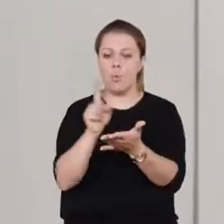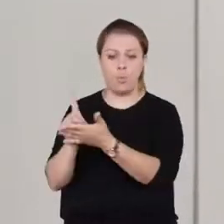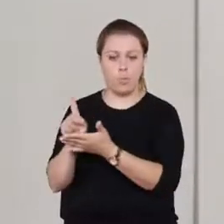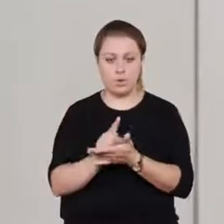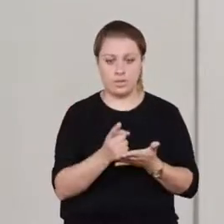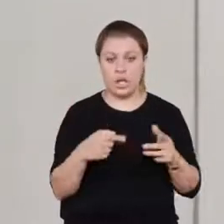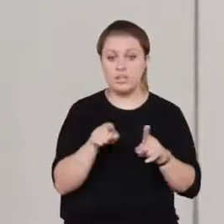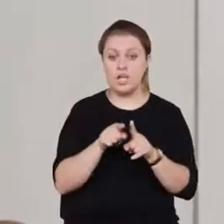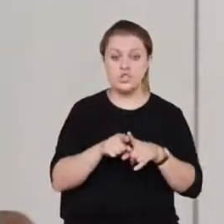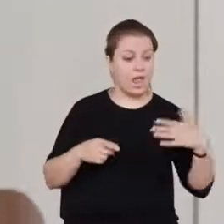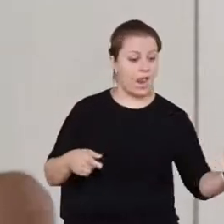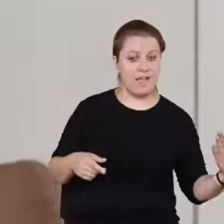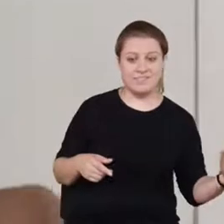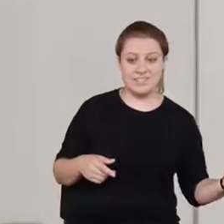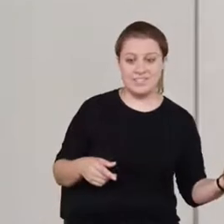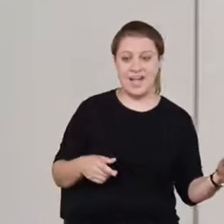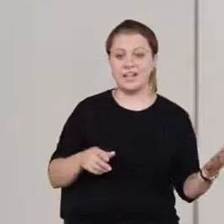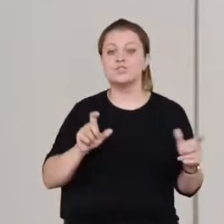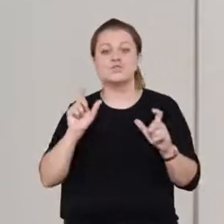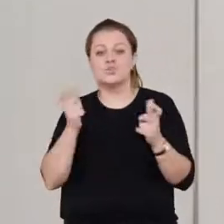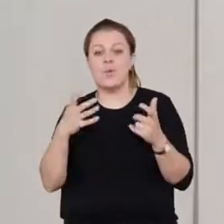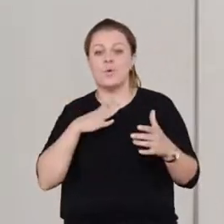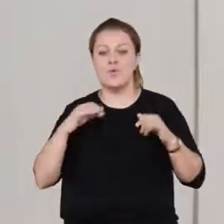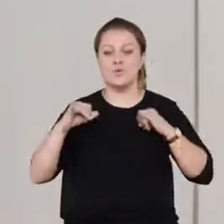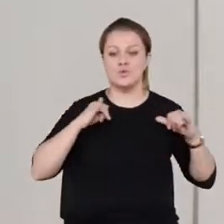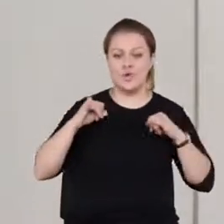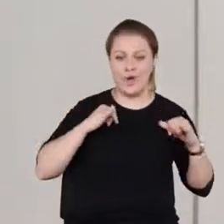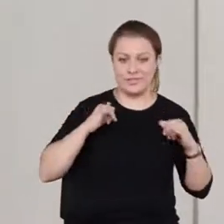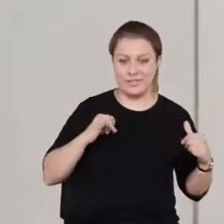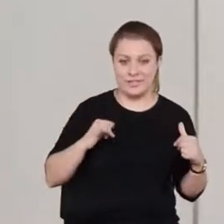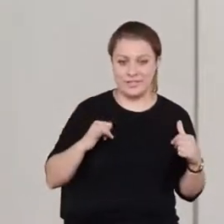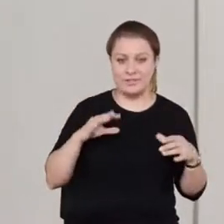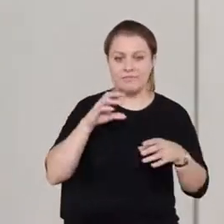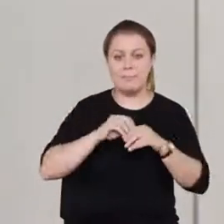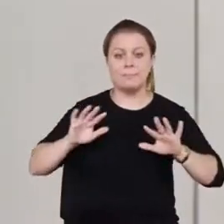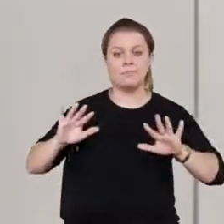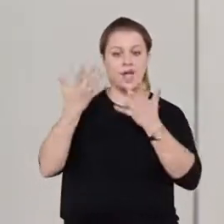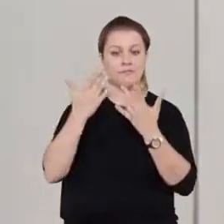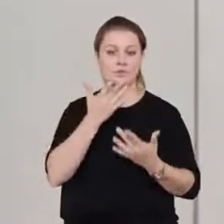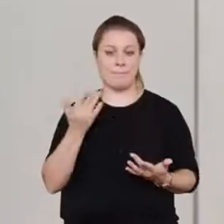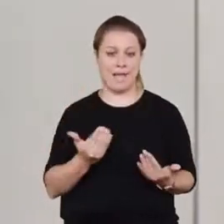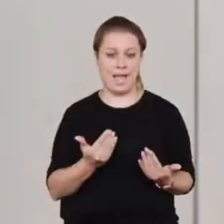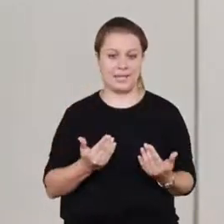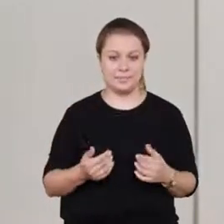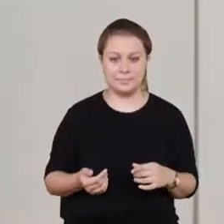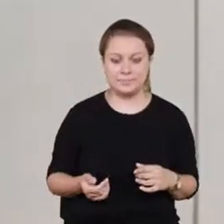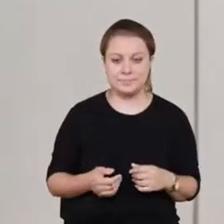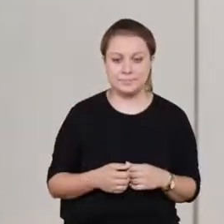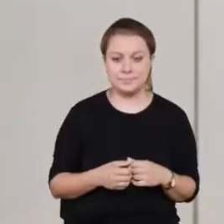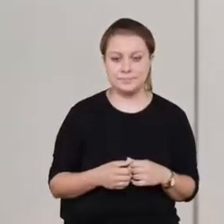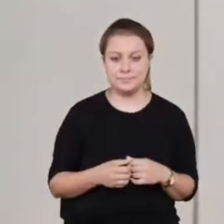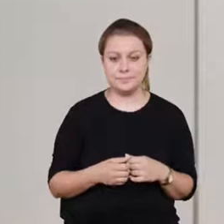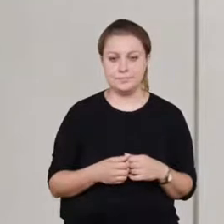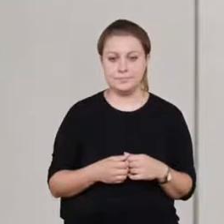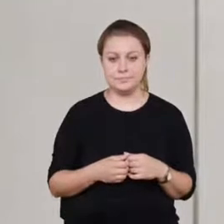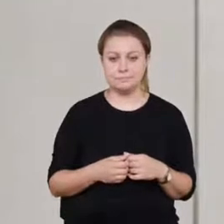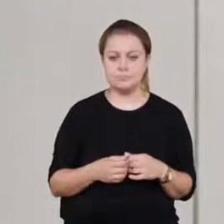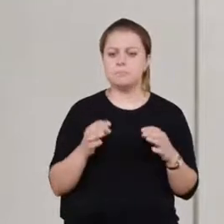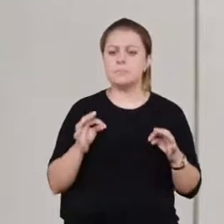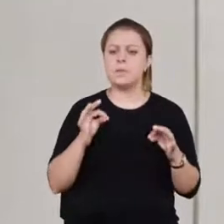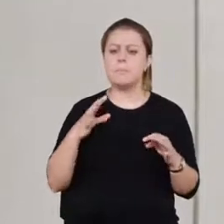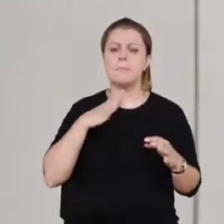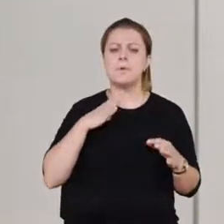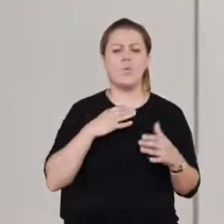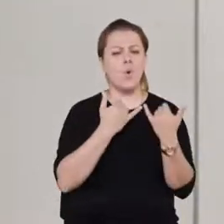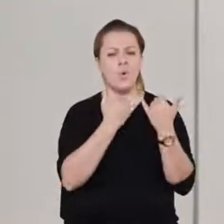tej lewicy piłsudczykowskiej, która rządziła po przewrocie majowym. Mianowicie z tych obietnic,